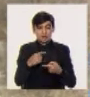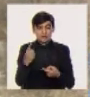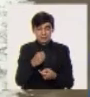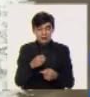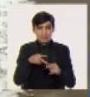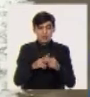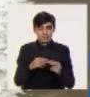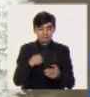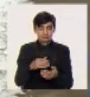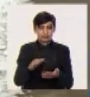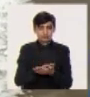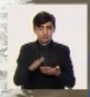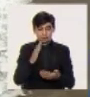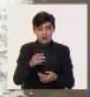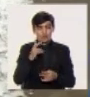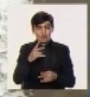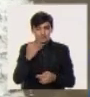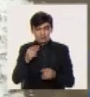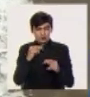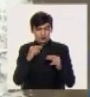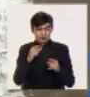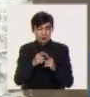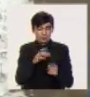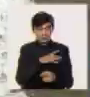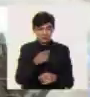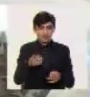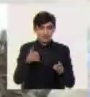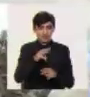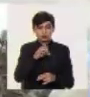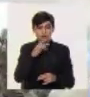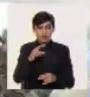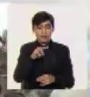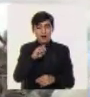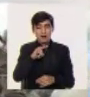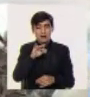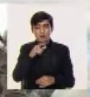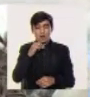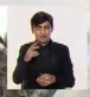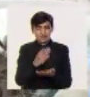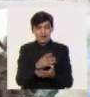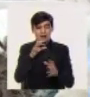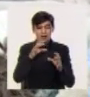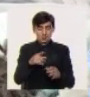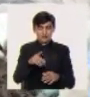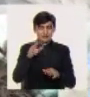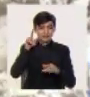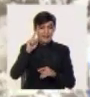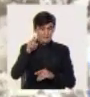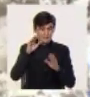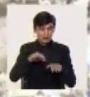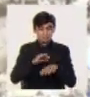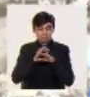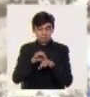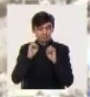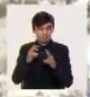шығып кетеді. Атқа мінерлердің сөзінше қалада жалғыз қоқыс полигоны бар. Жұрт заң бойынша сол тиісті орынға төгуі